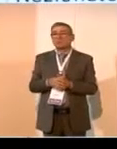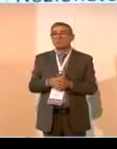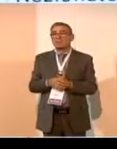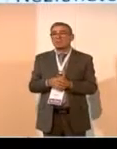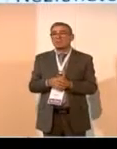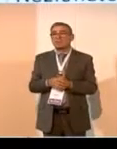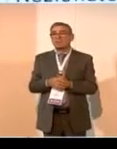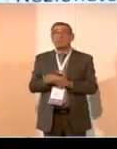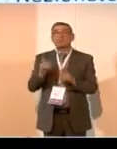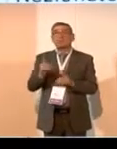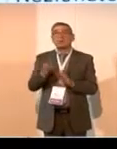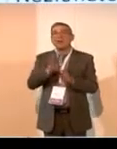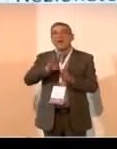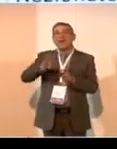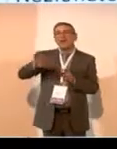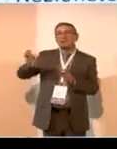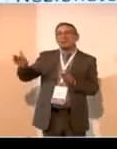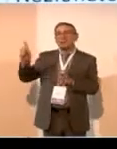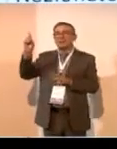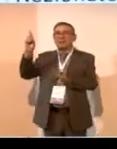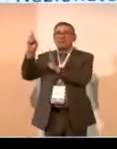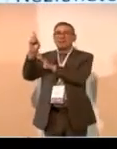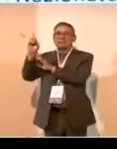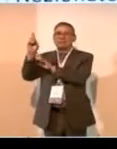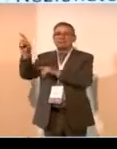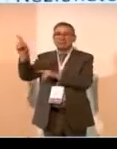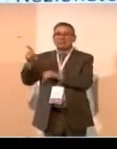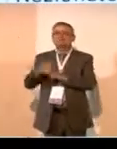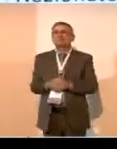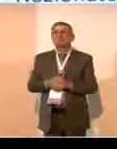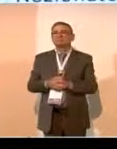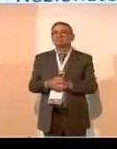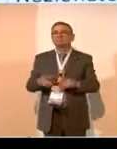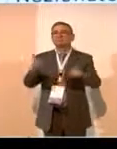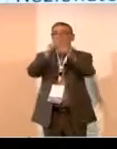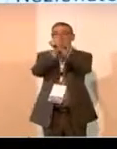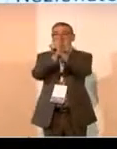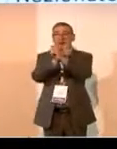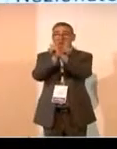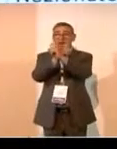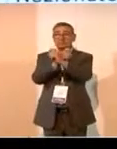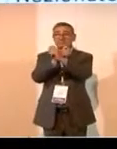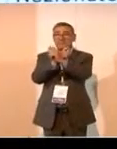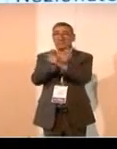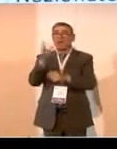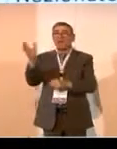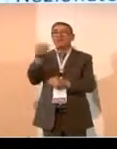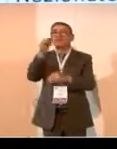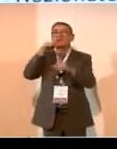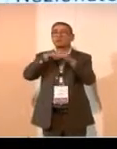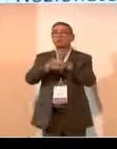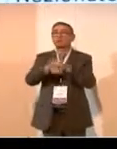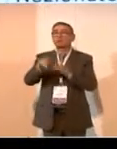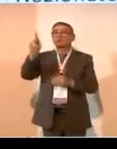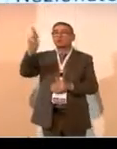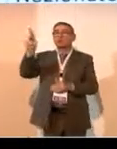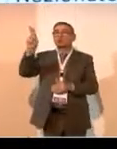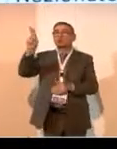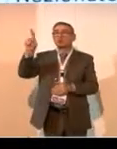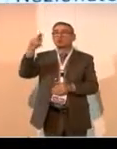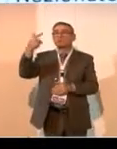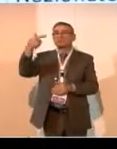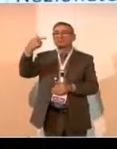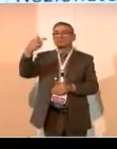di estrema destra. In Austria vincono i conservatori di Kurz con più